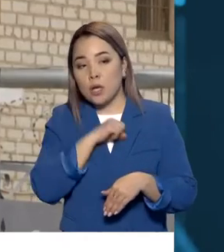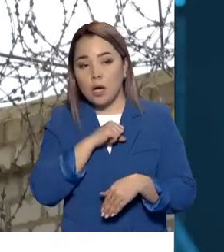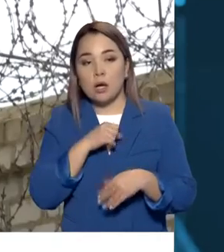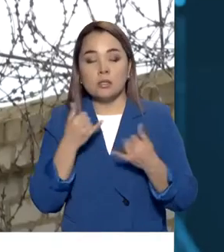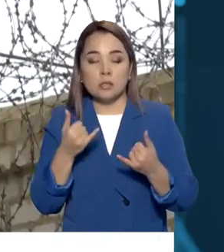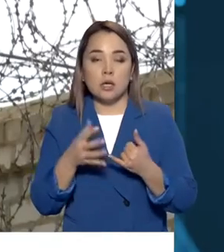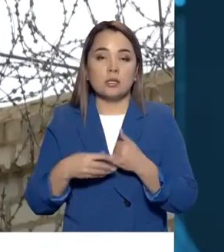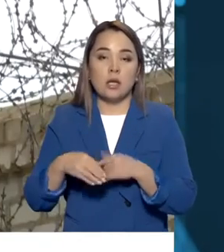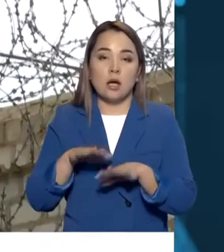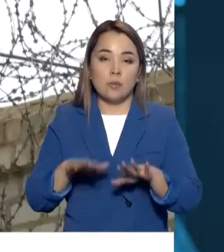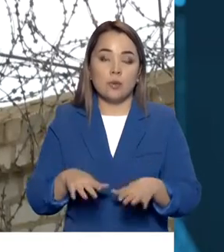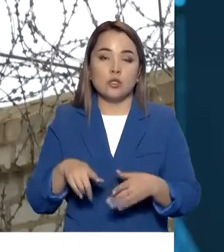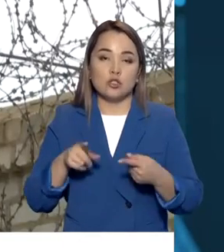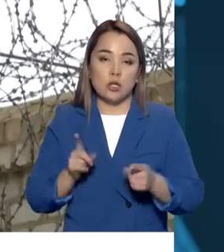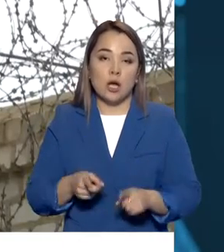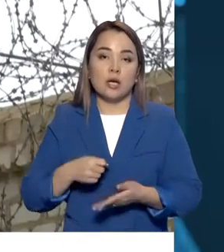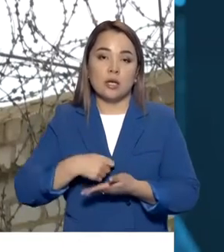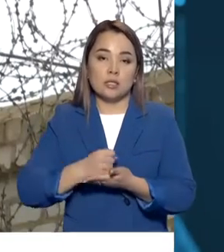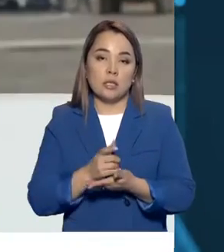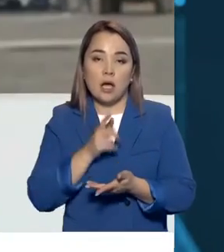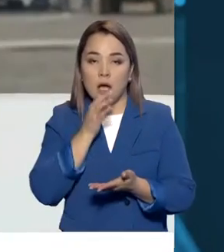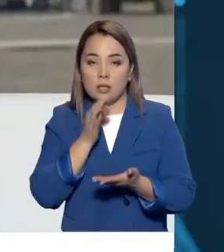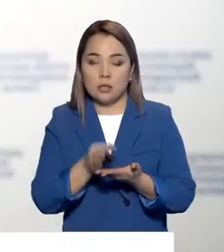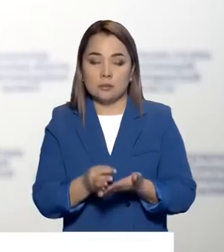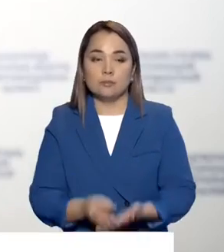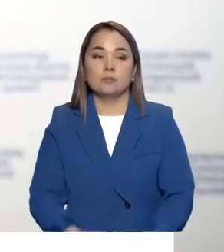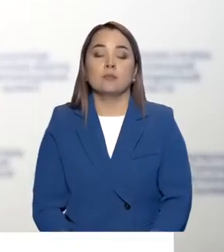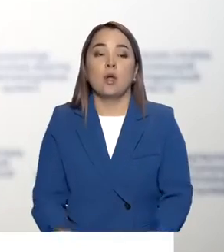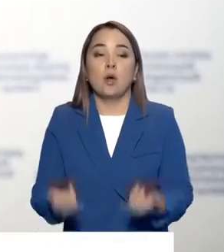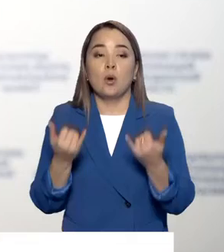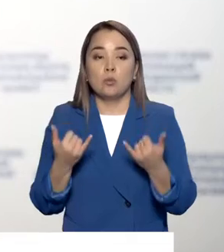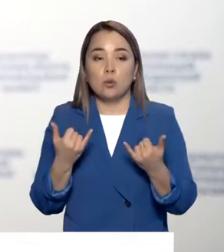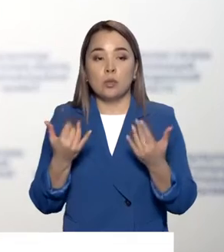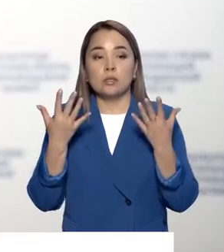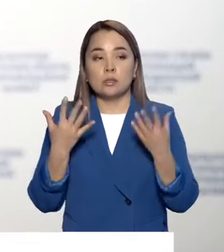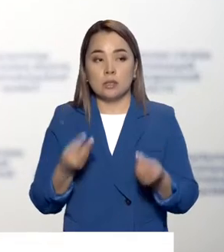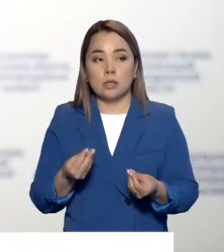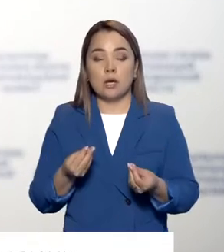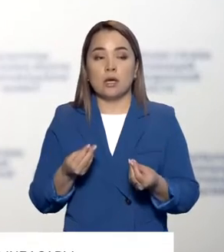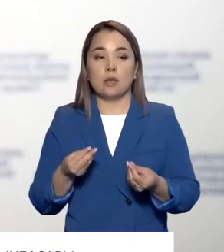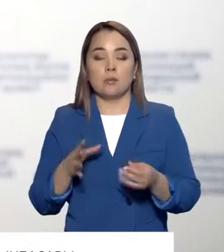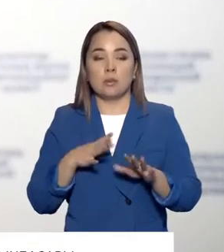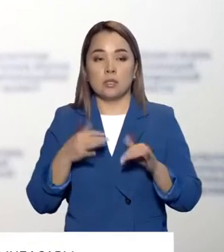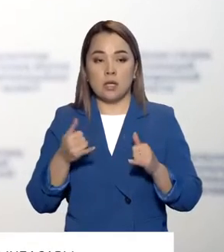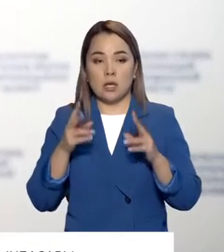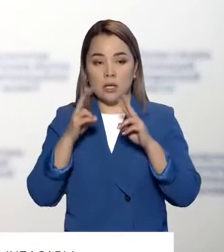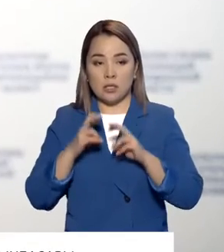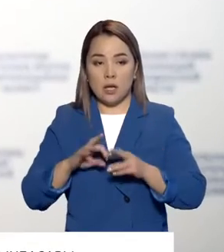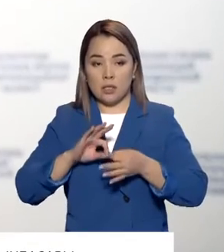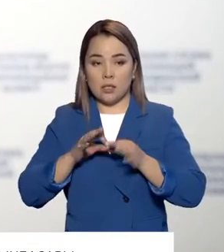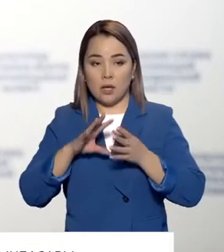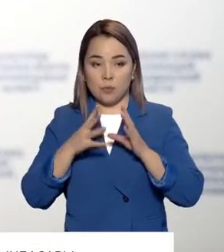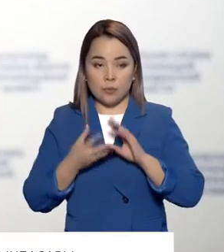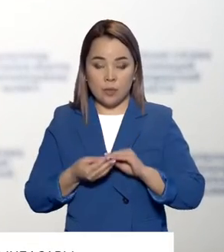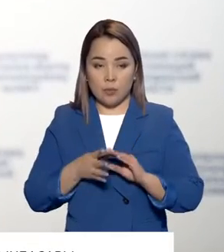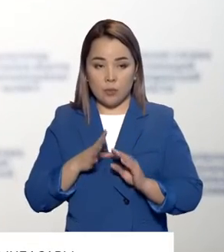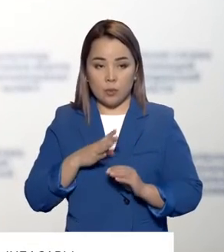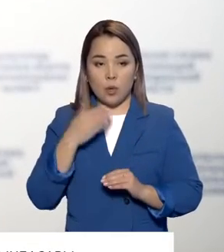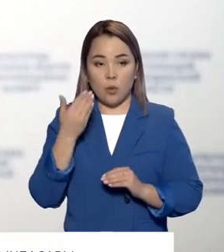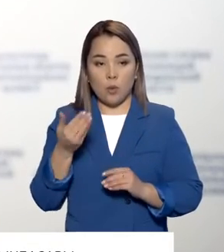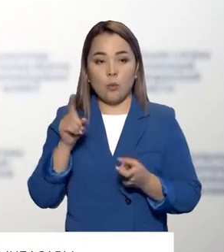бүгін құзырлы органдар растады. Бүгінгі таңда қазір изгумация жасалынды, олар бойынша